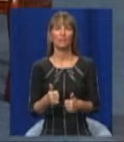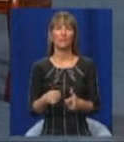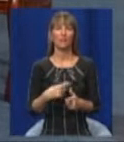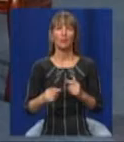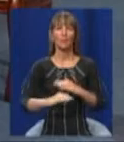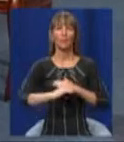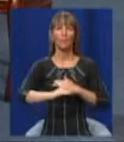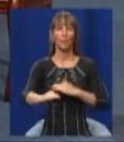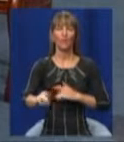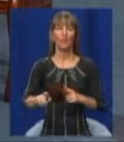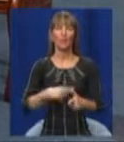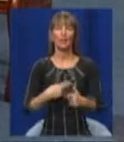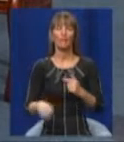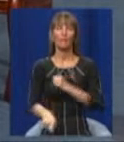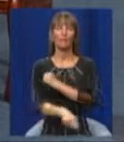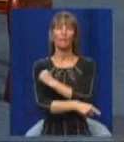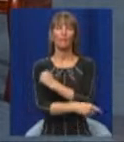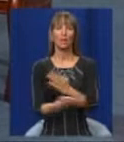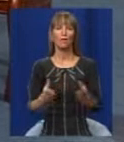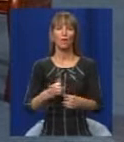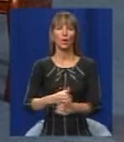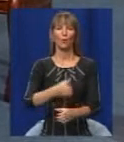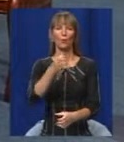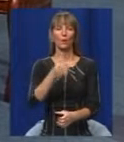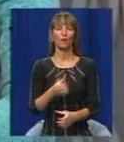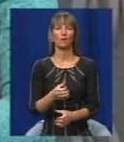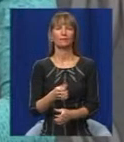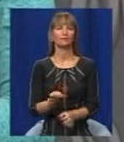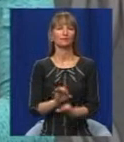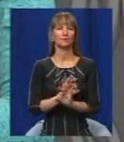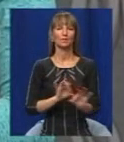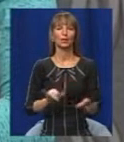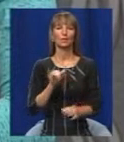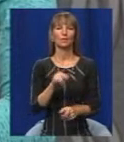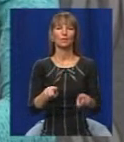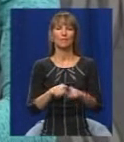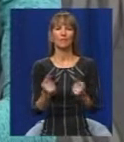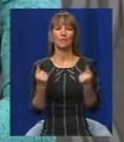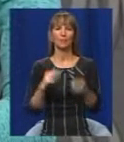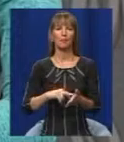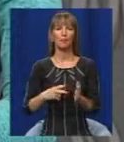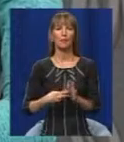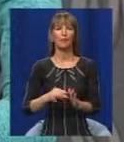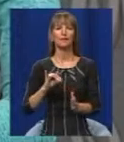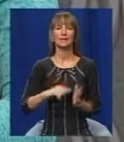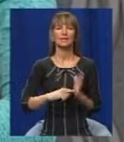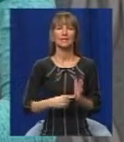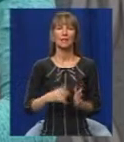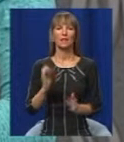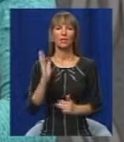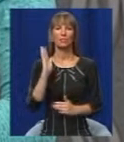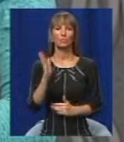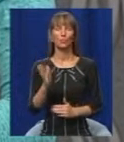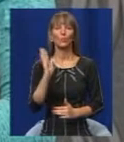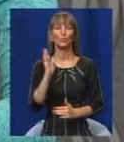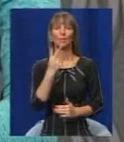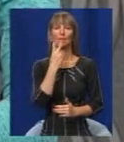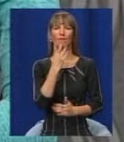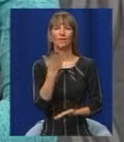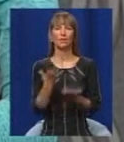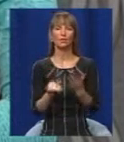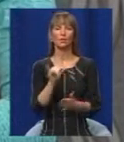Или фінал какого-то кубка. Ух ти, в тебе вже такі великі плани та цілі на майбутнє, тож будемо дивитися, якщо в тебе